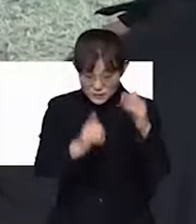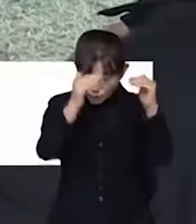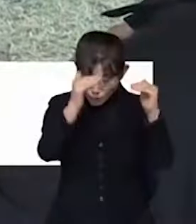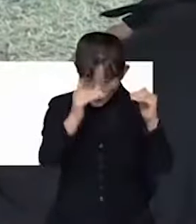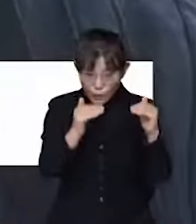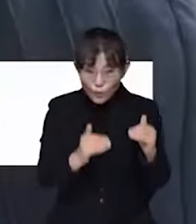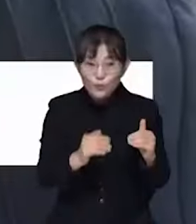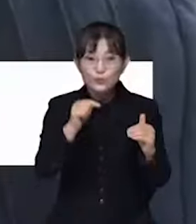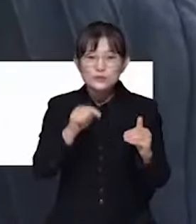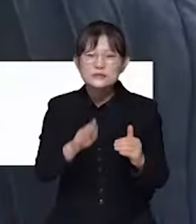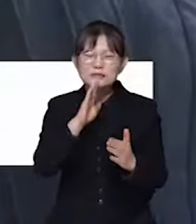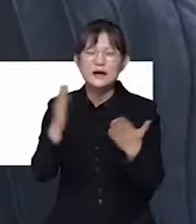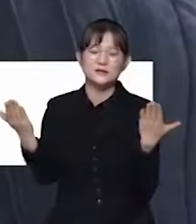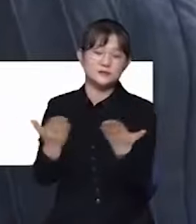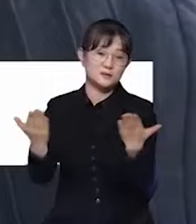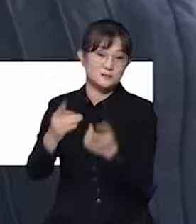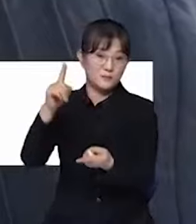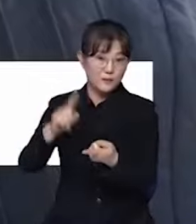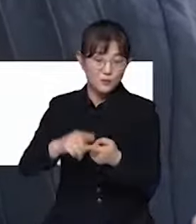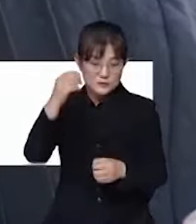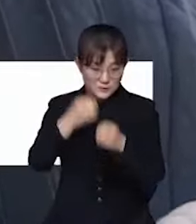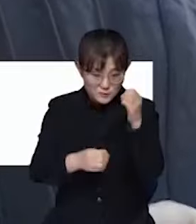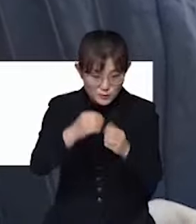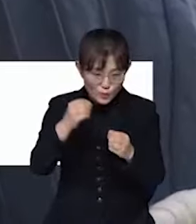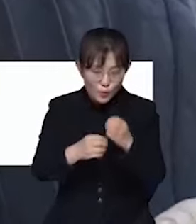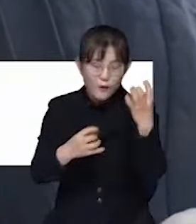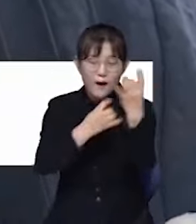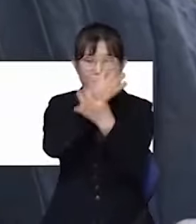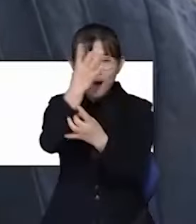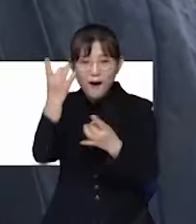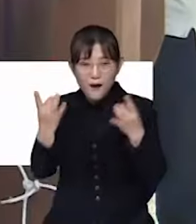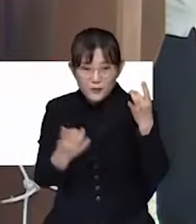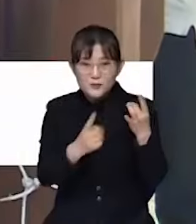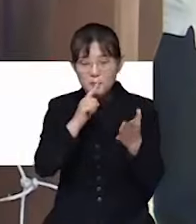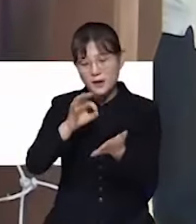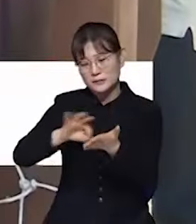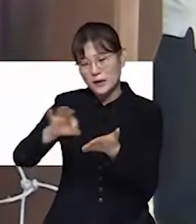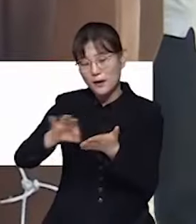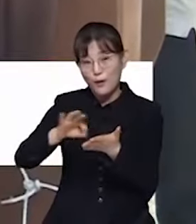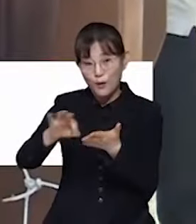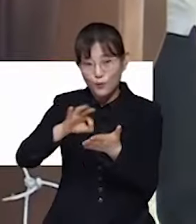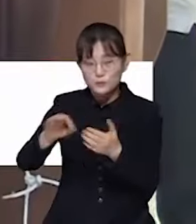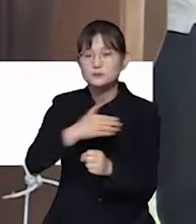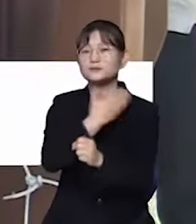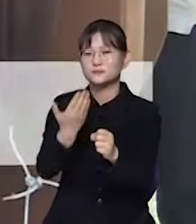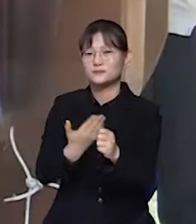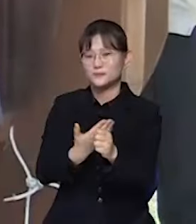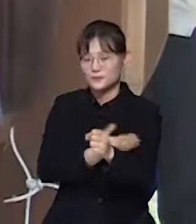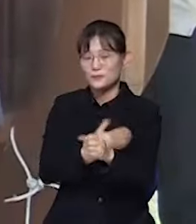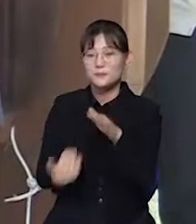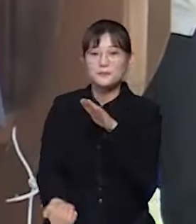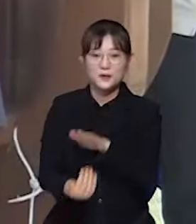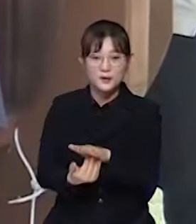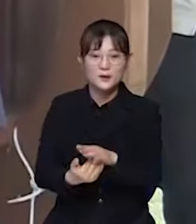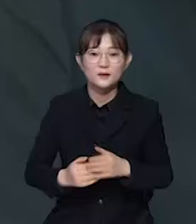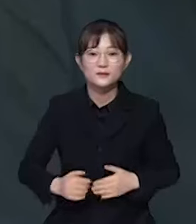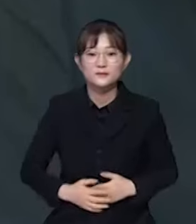리얼리즘을 바탕으로 하면서도 시적이고 환상적인 표현으로 이야기를 풀어내는 능력을 가지고 있다고 평가했습니다.